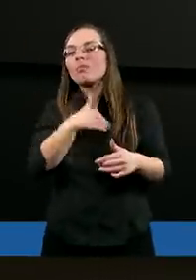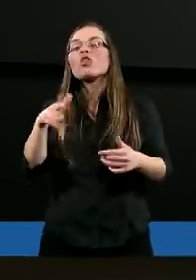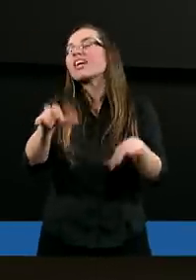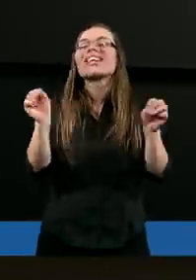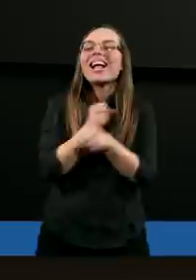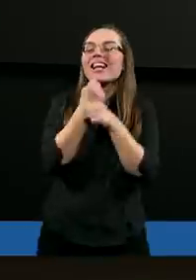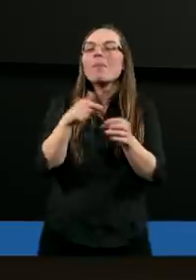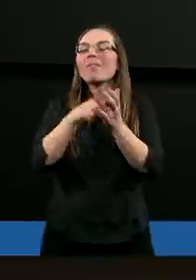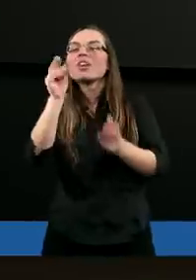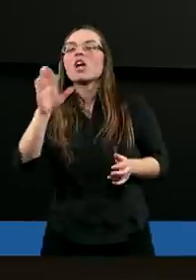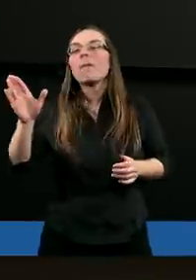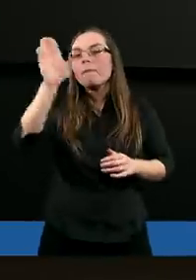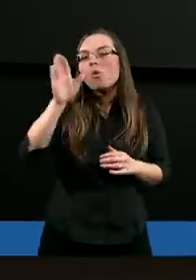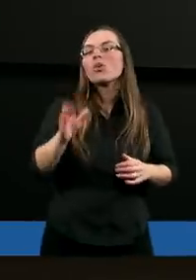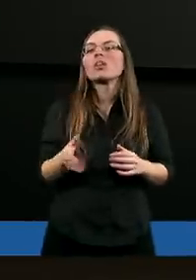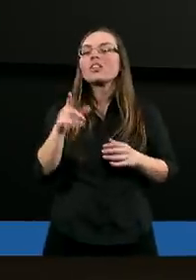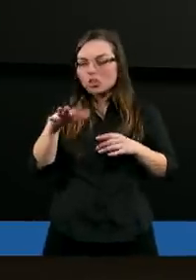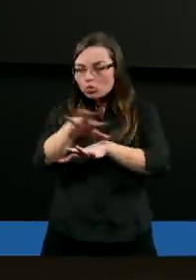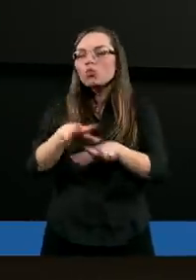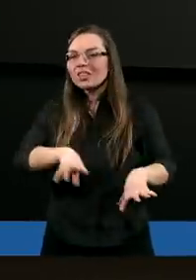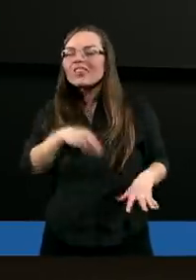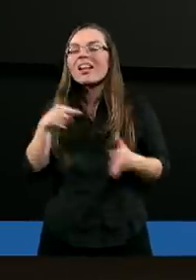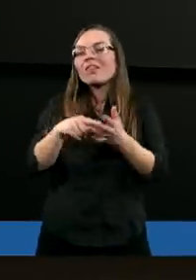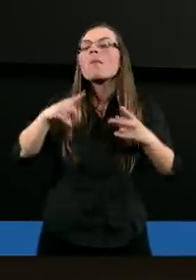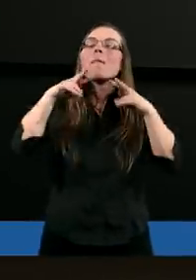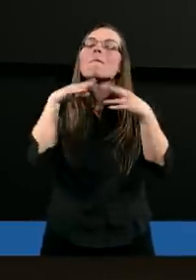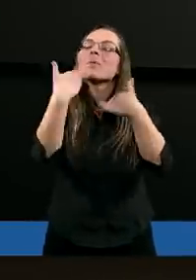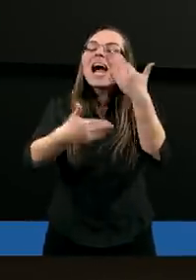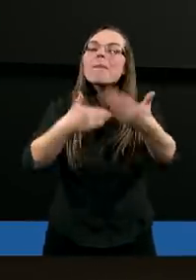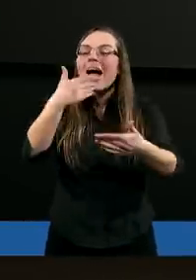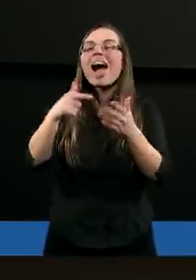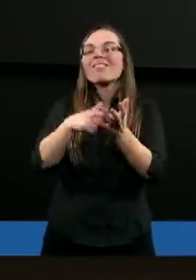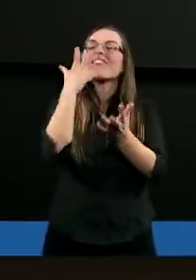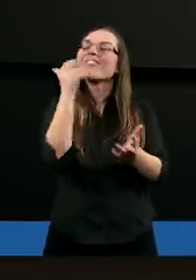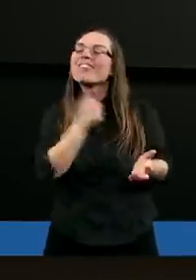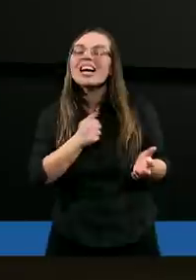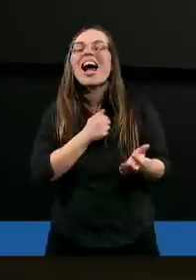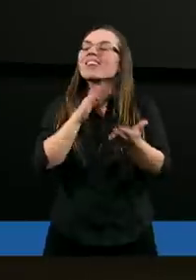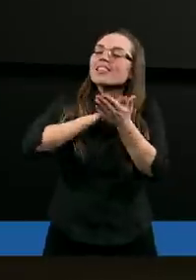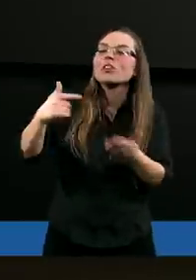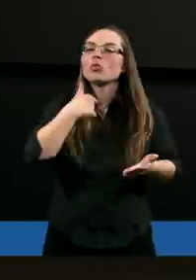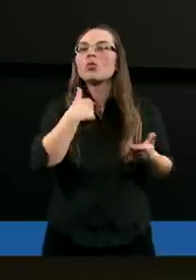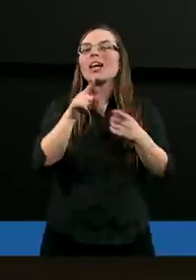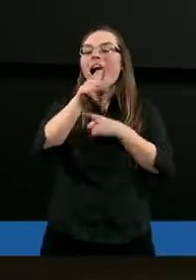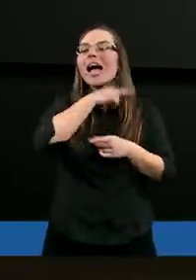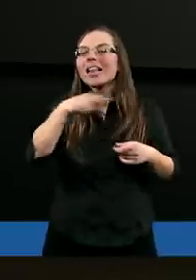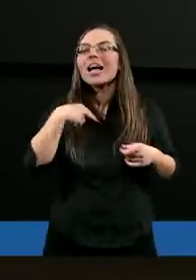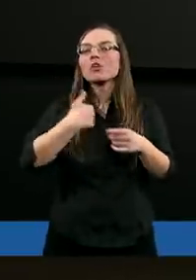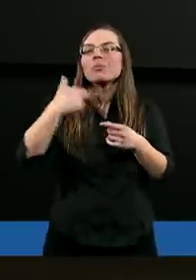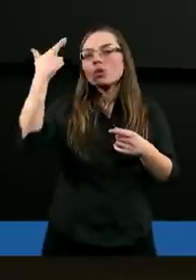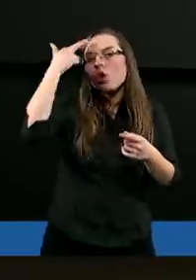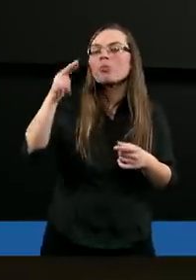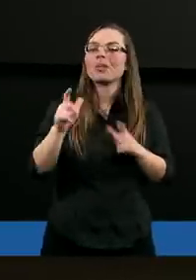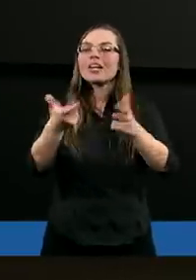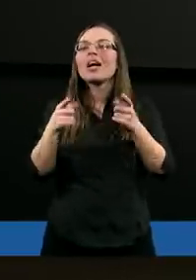niesamowite właśnie, że Bóg, no, Duch Święty przemawia wyraźnie. Jak tak, jest głosem. Zresztą sprawa jest bardzo kluczowa, prawda? Duch